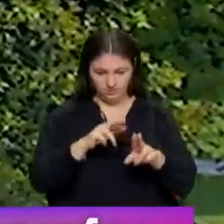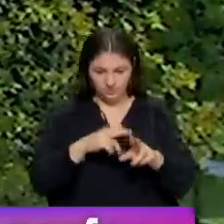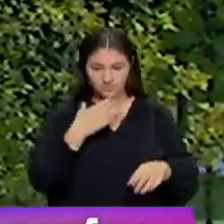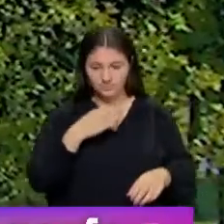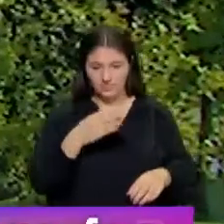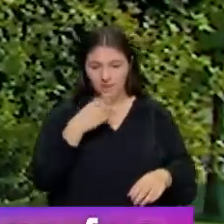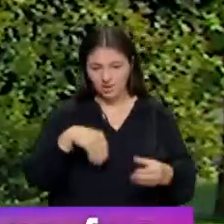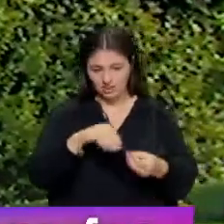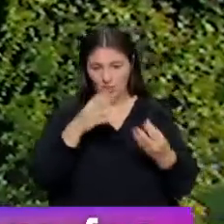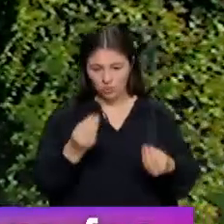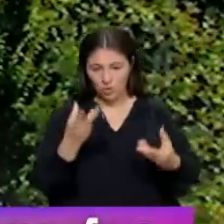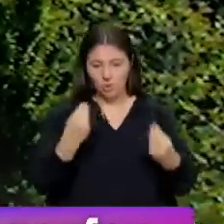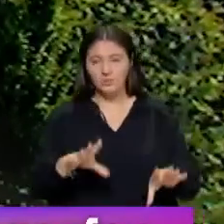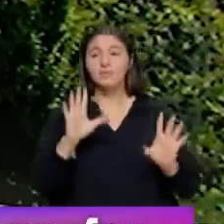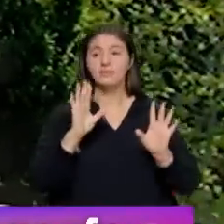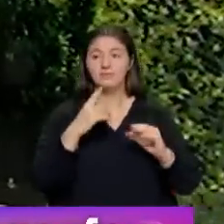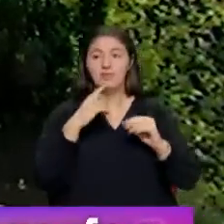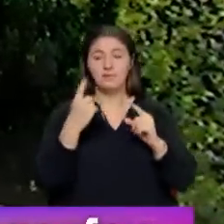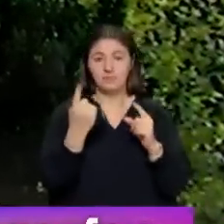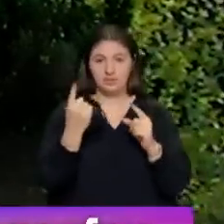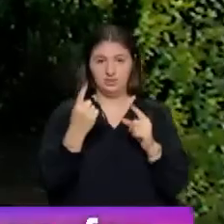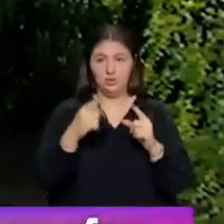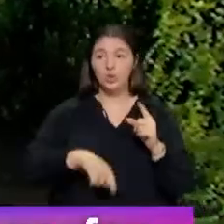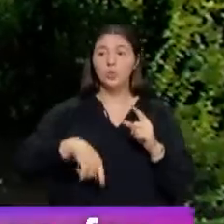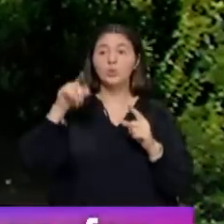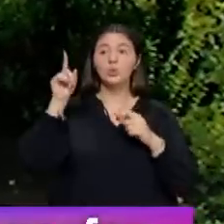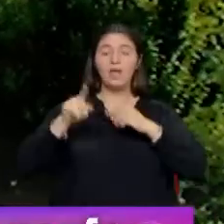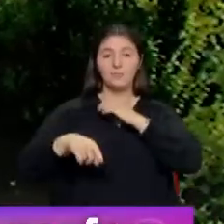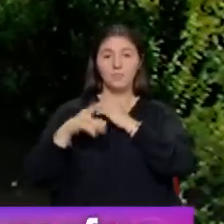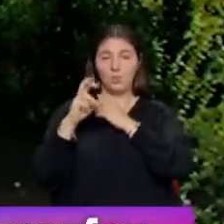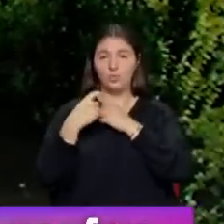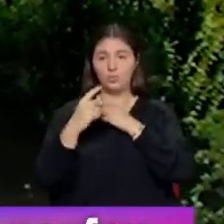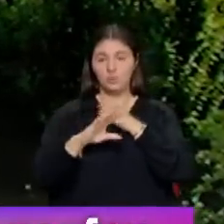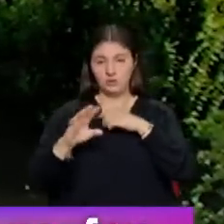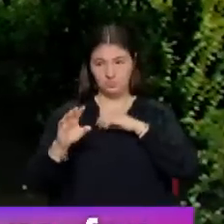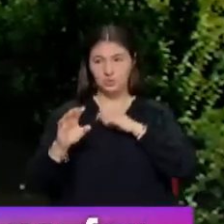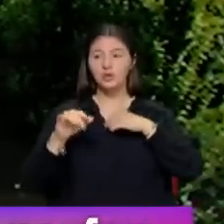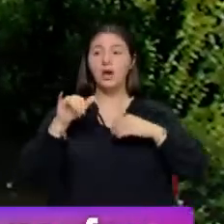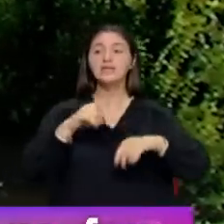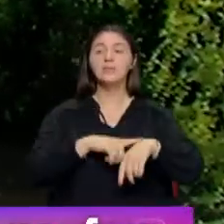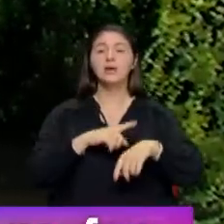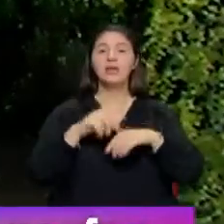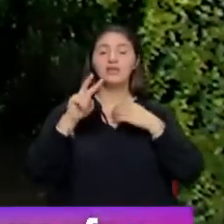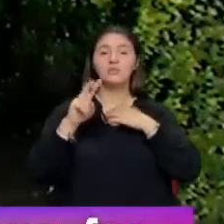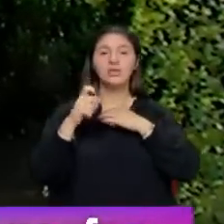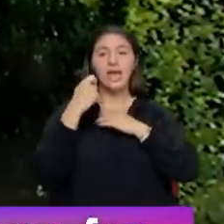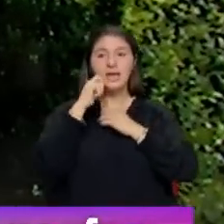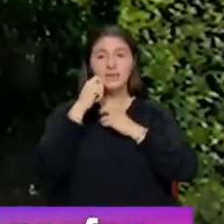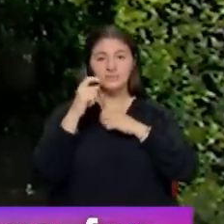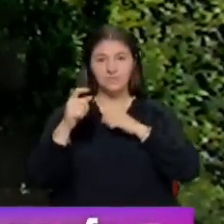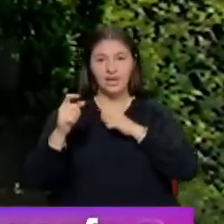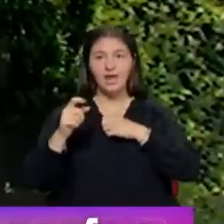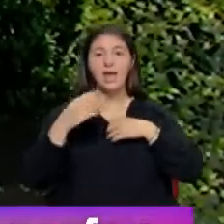emekliye zam Olsun mu olmasın mı diye bir günde konusu olmuş aynı zamanda 29 Ekim tarihinde